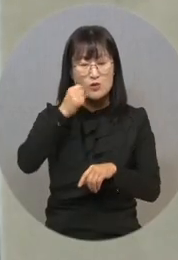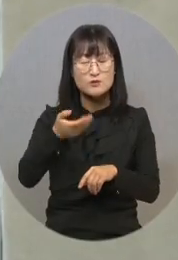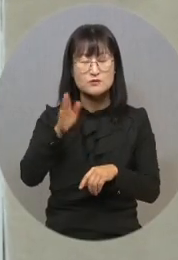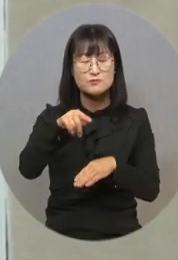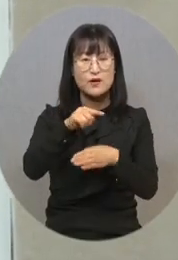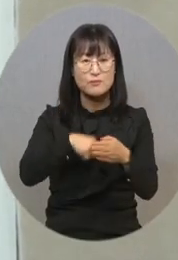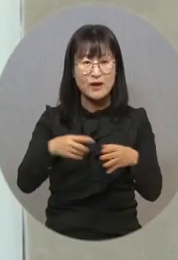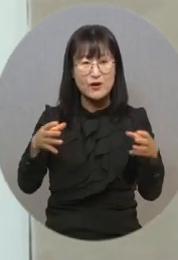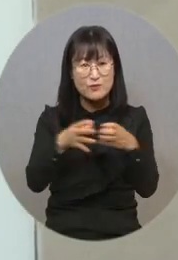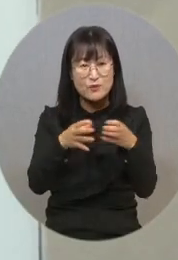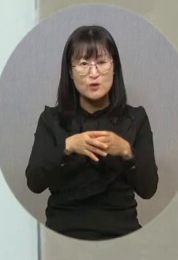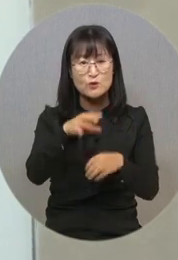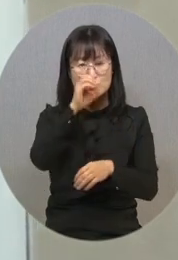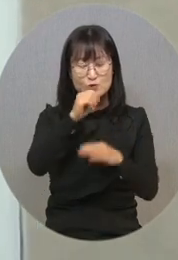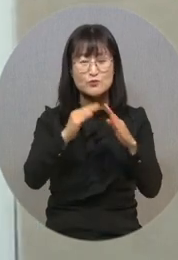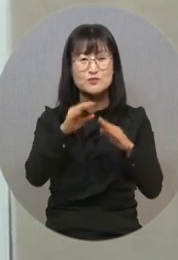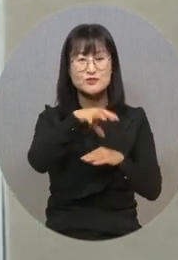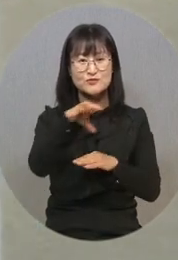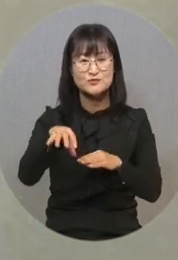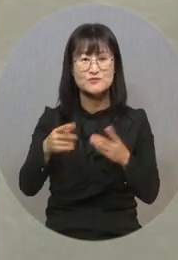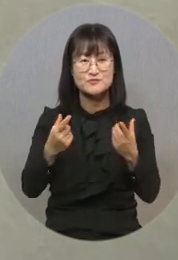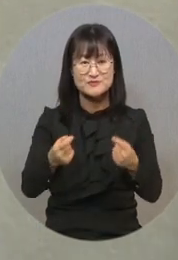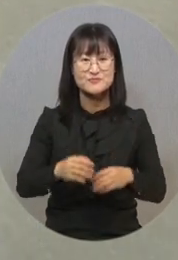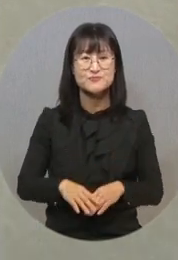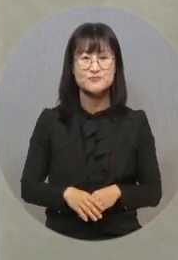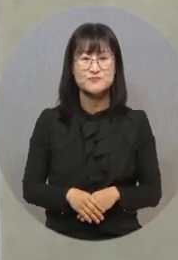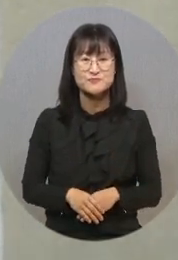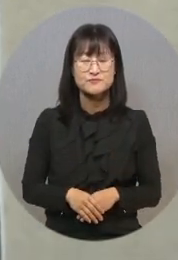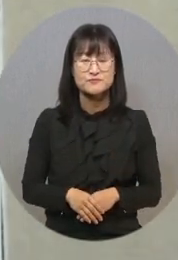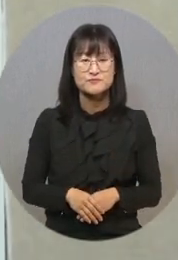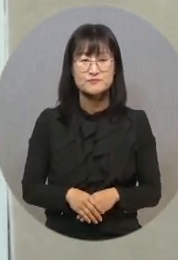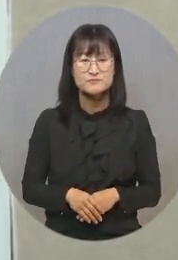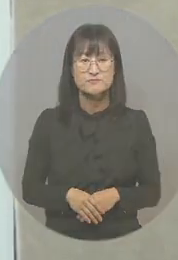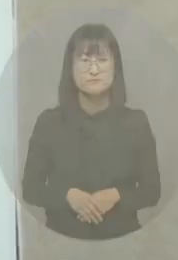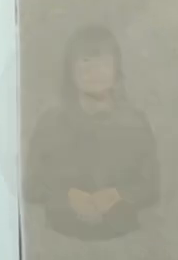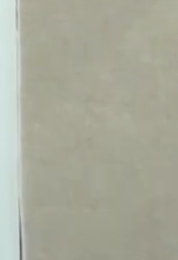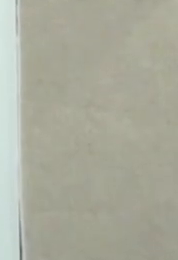보태는 참 좋은 이웃입니다. 복지TV 경기방송 정은선입니다.